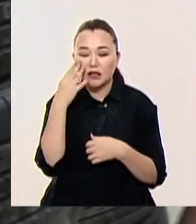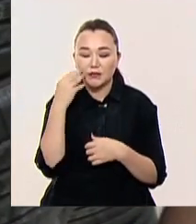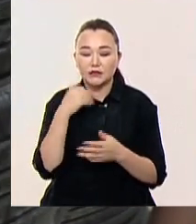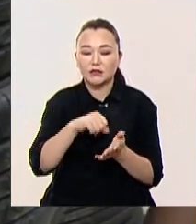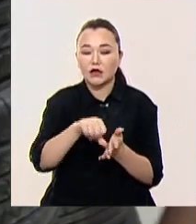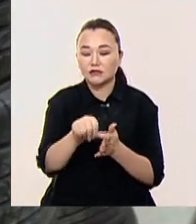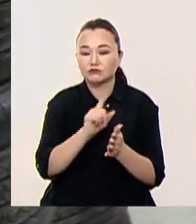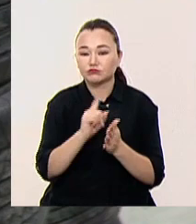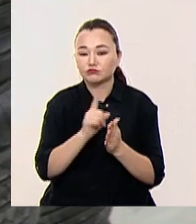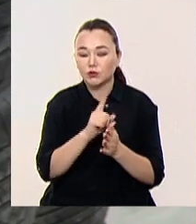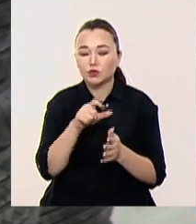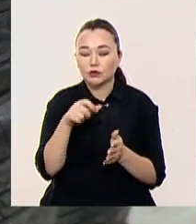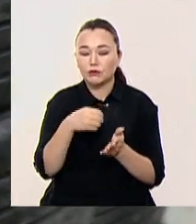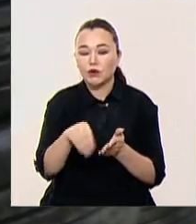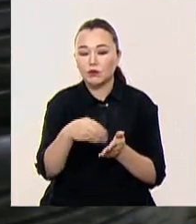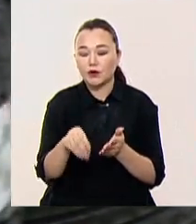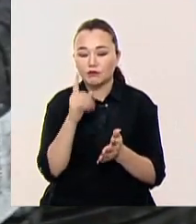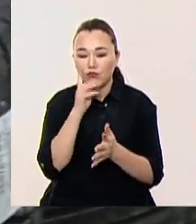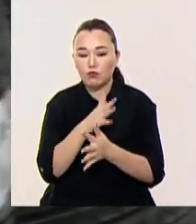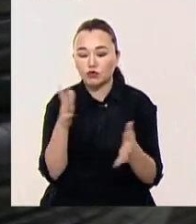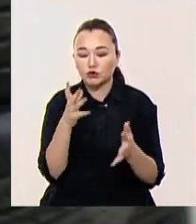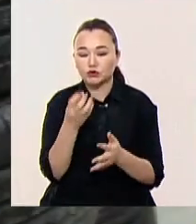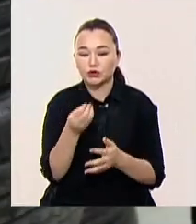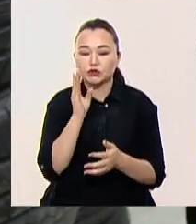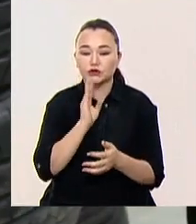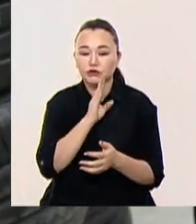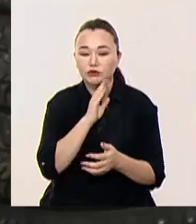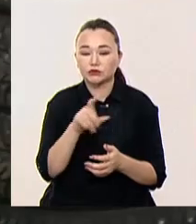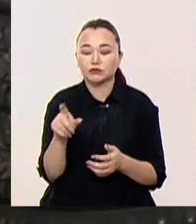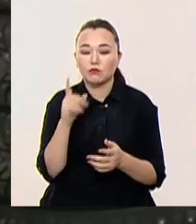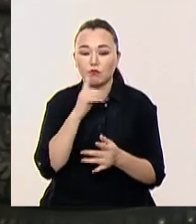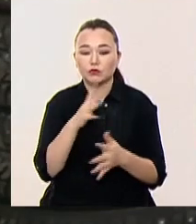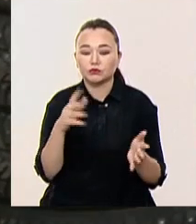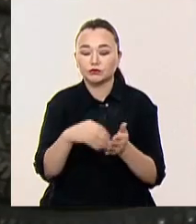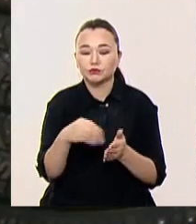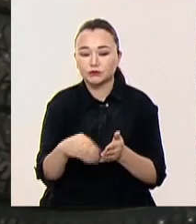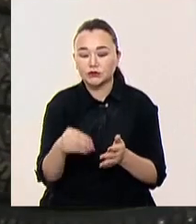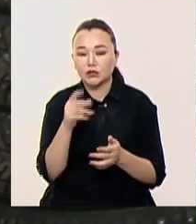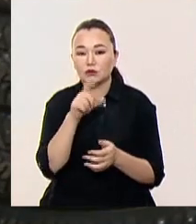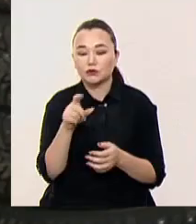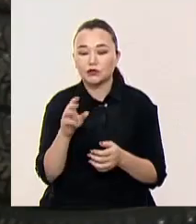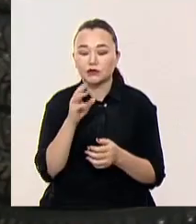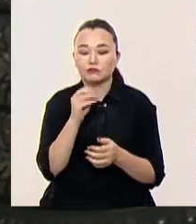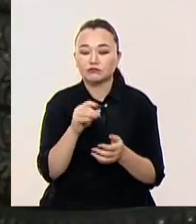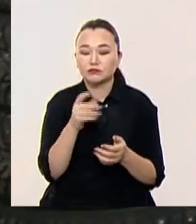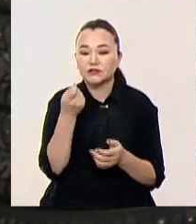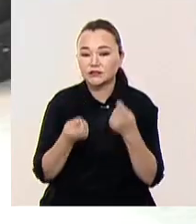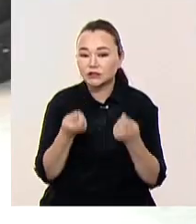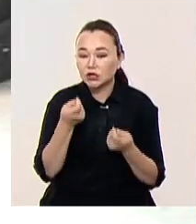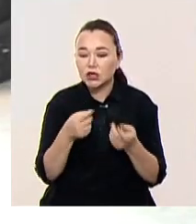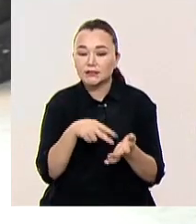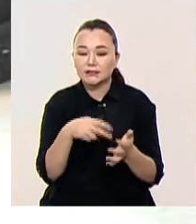трассада көп жүретін клиенттер алады. Және да әйел заттар көп алады. Дегенмен мамандар дөңгелектердің бюджеттік нұсқалары мен